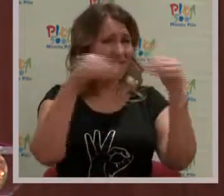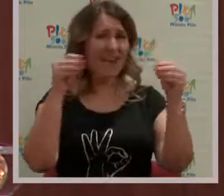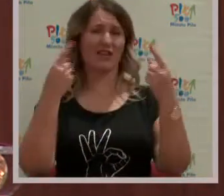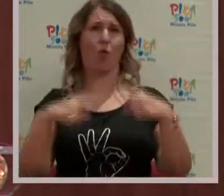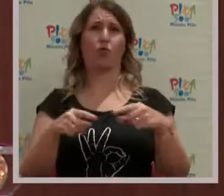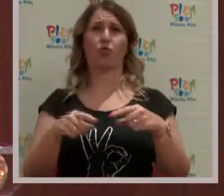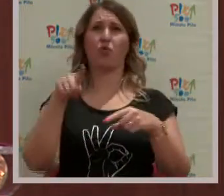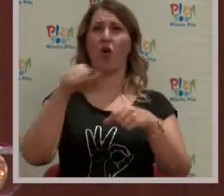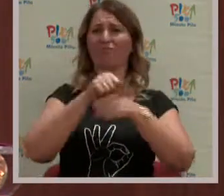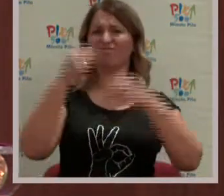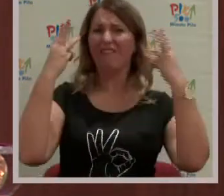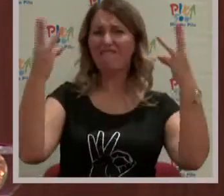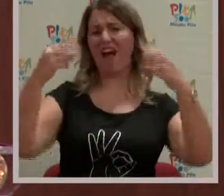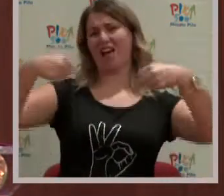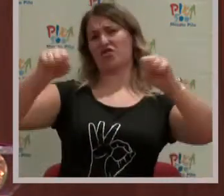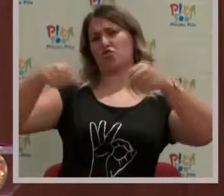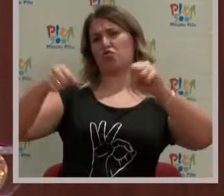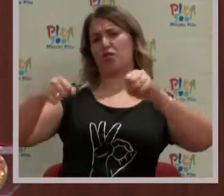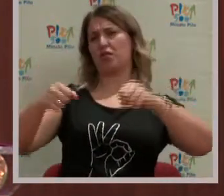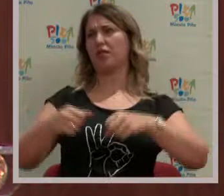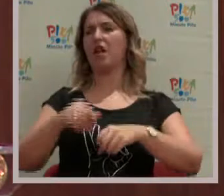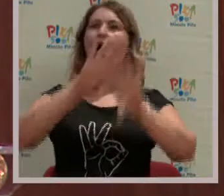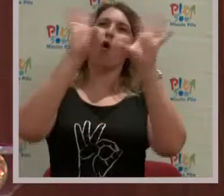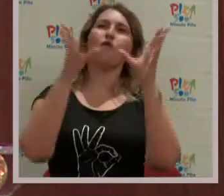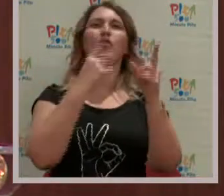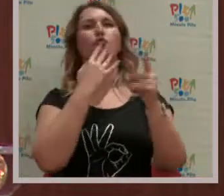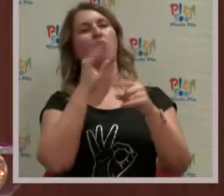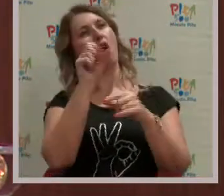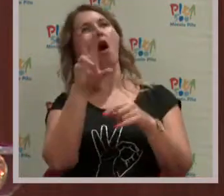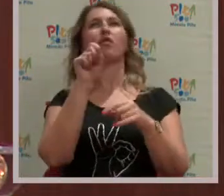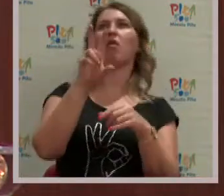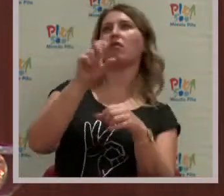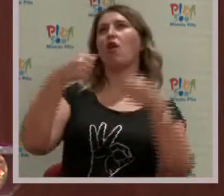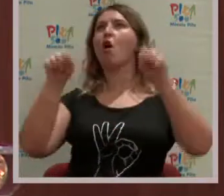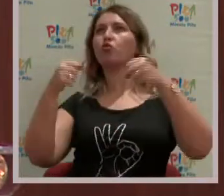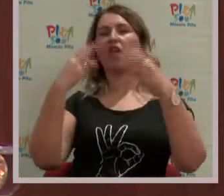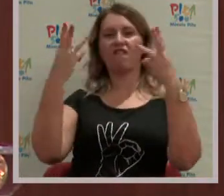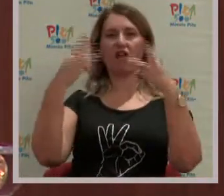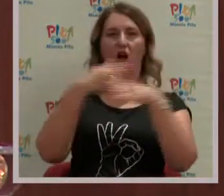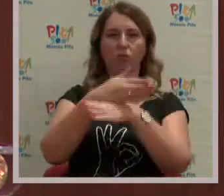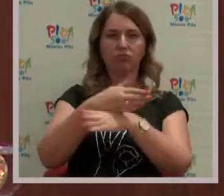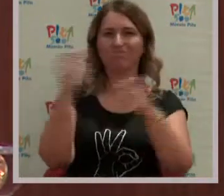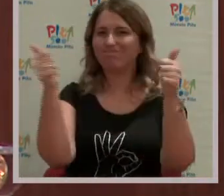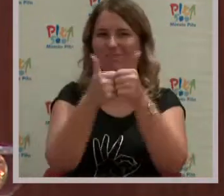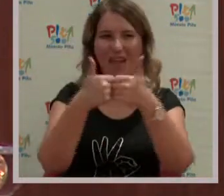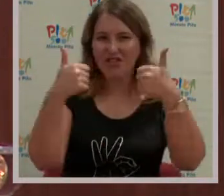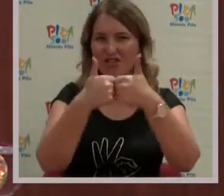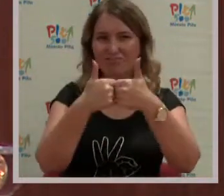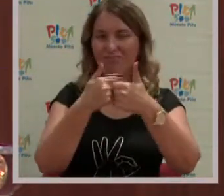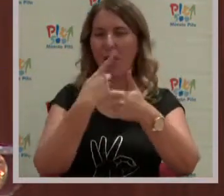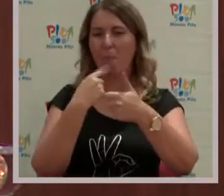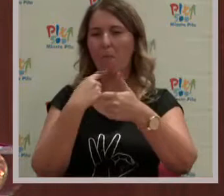to jest ważne, a potem jak jest mecz, to dosyć dużo miejsc